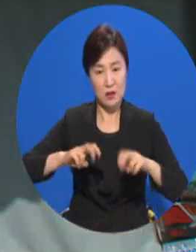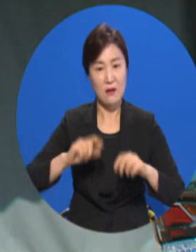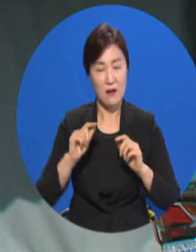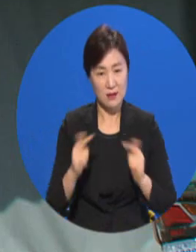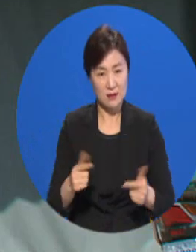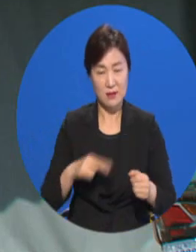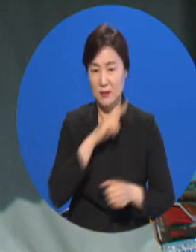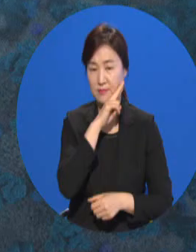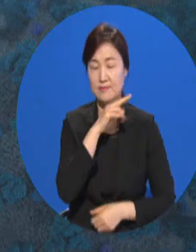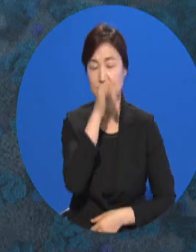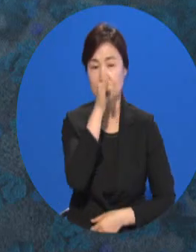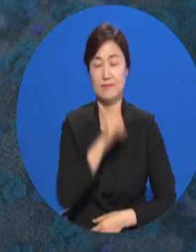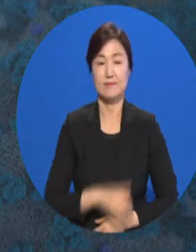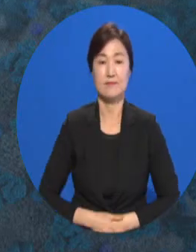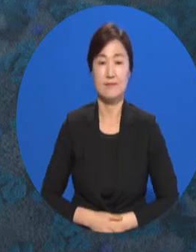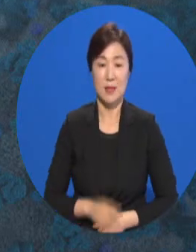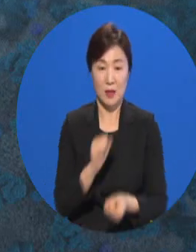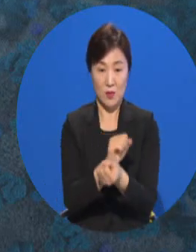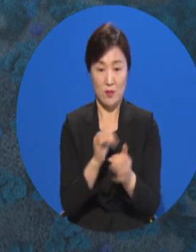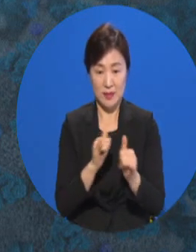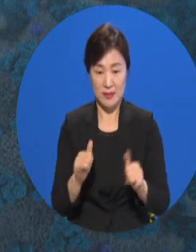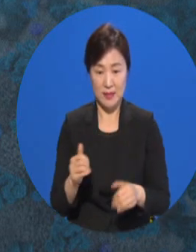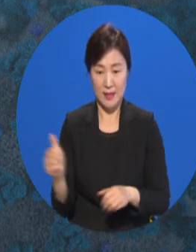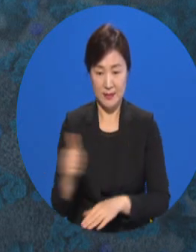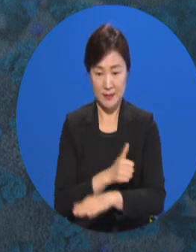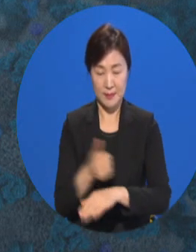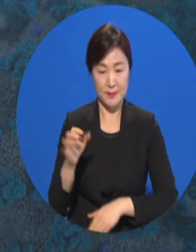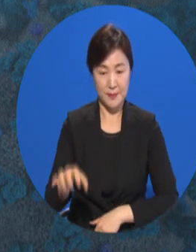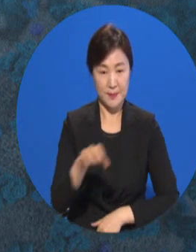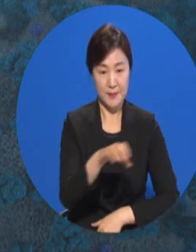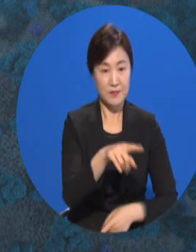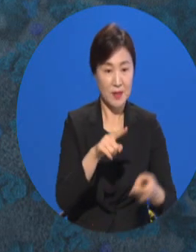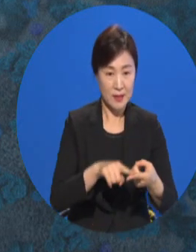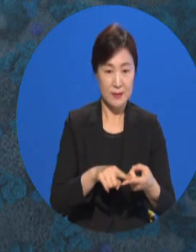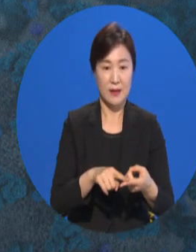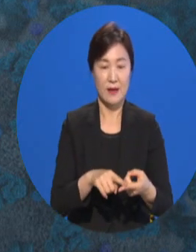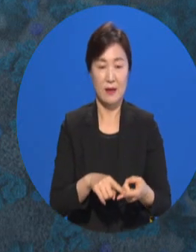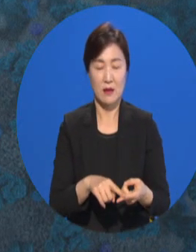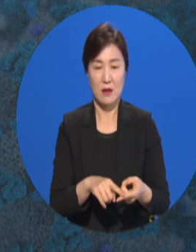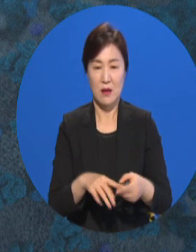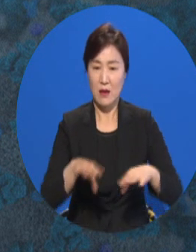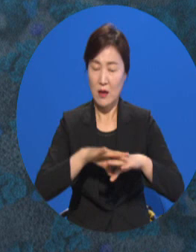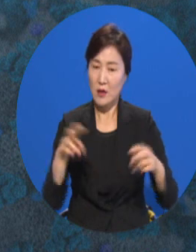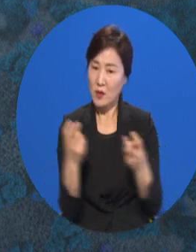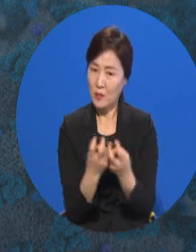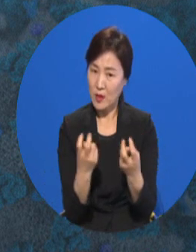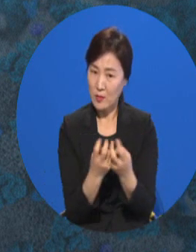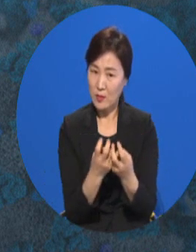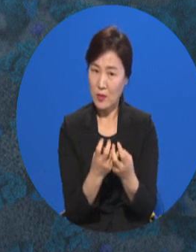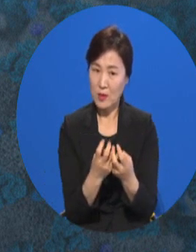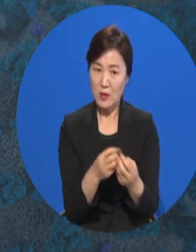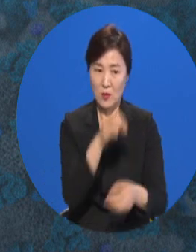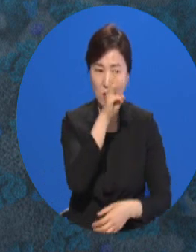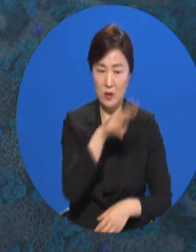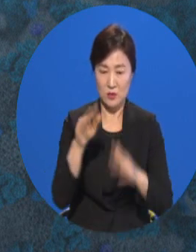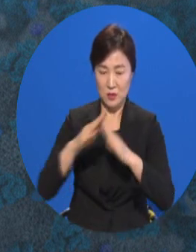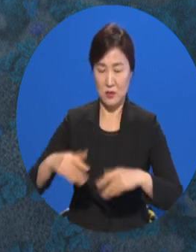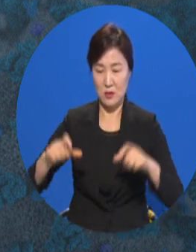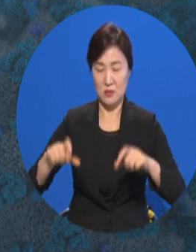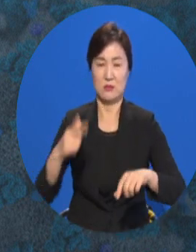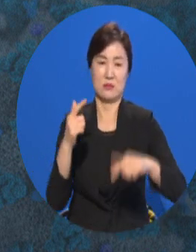일고 있습니다. 확진자가 이동한 장소에 대한 후속 조치 등도 두 광역자치단체는 큰 차이를 보이고